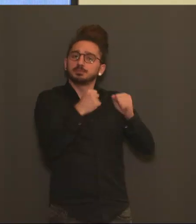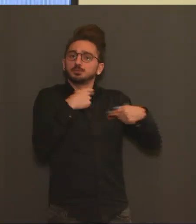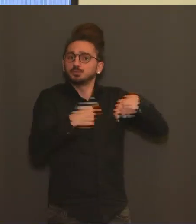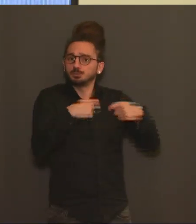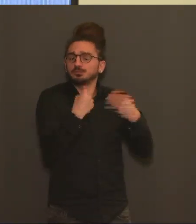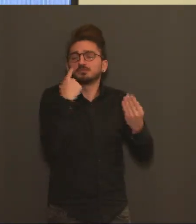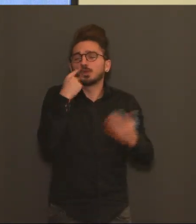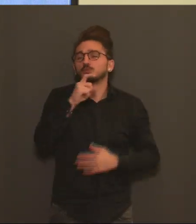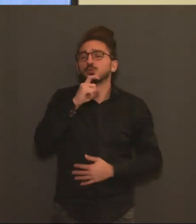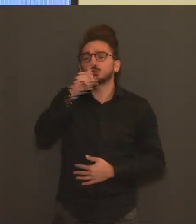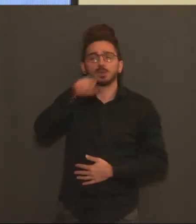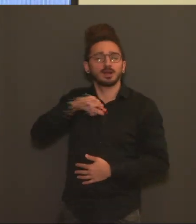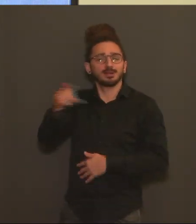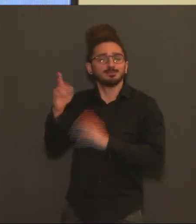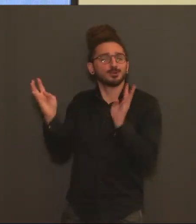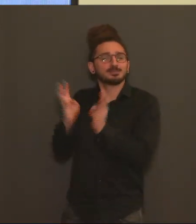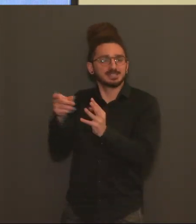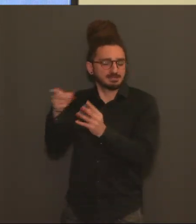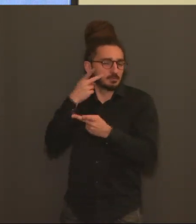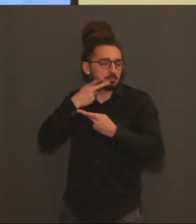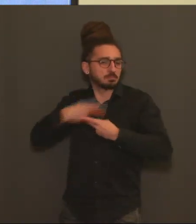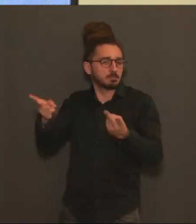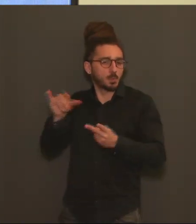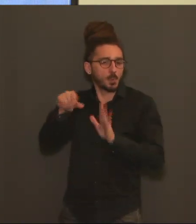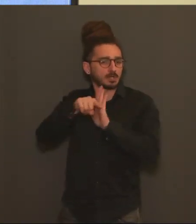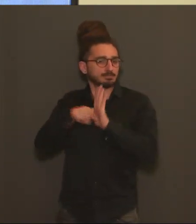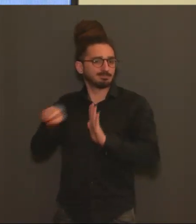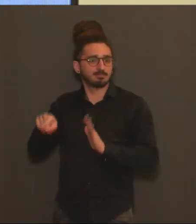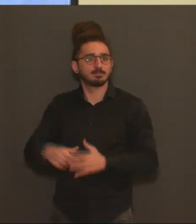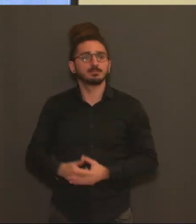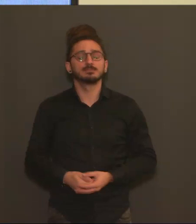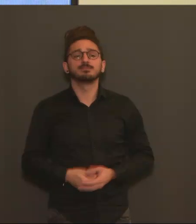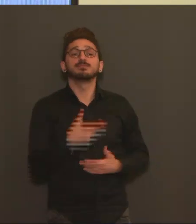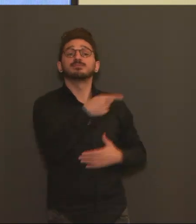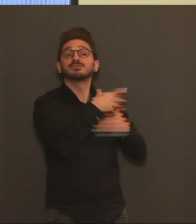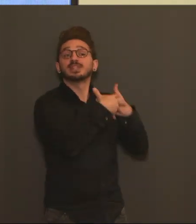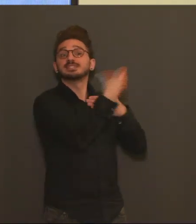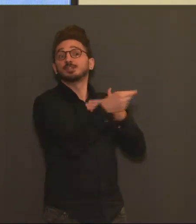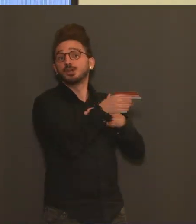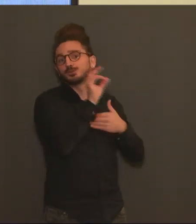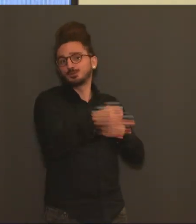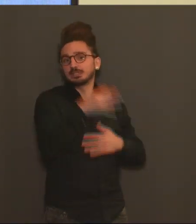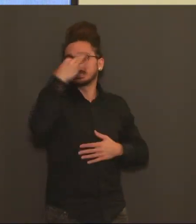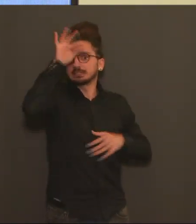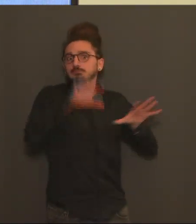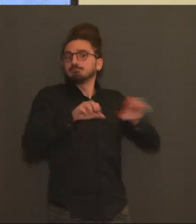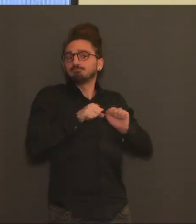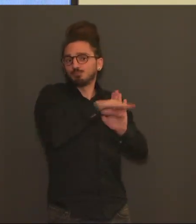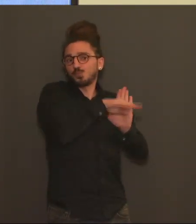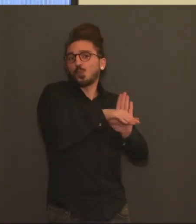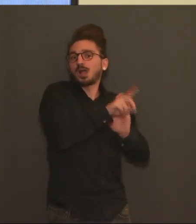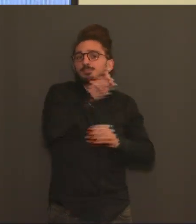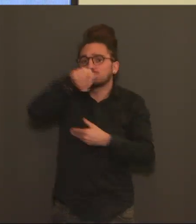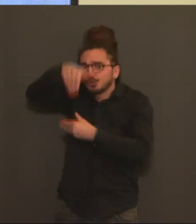la situation est d'habitude globalement moins à risque qu'à l'intérieur, ce qui ne veut pas dire que l'on ne peut pas être contaminé